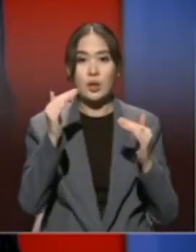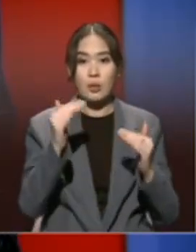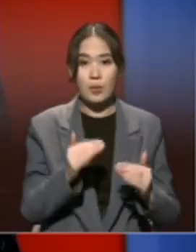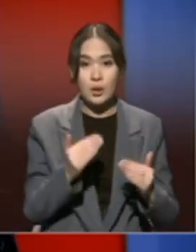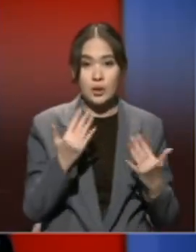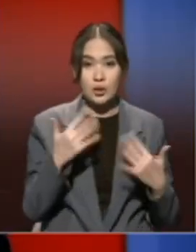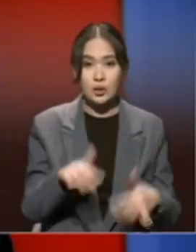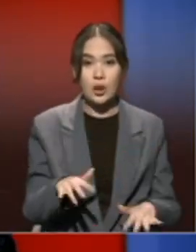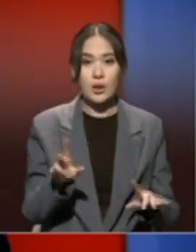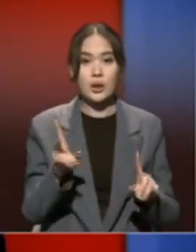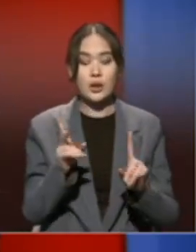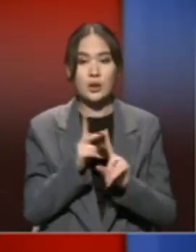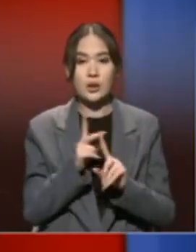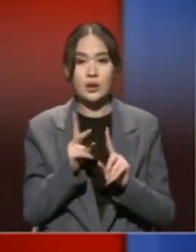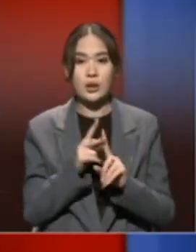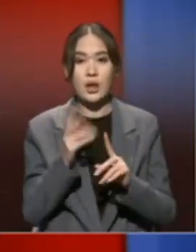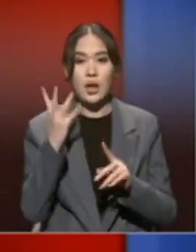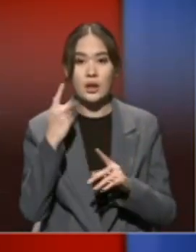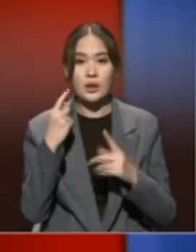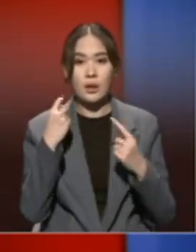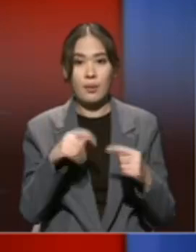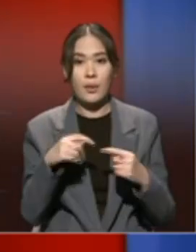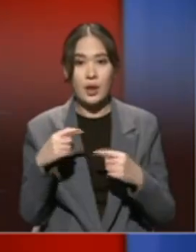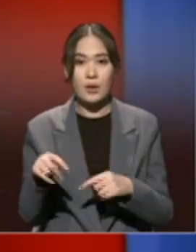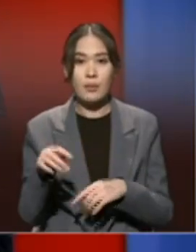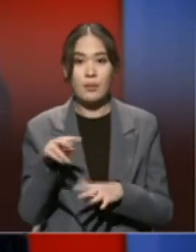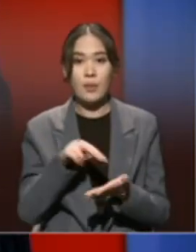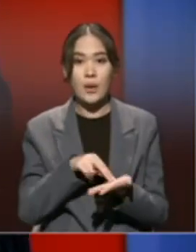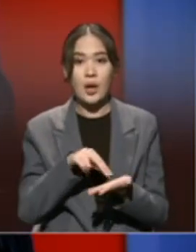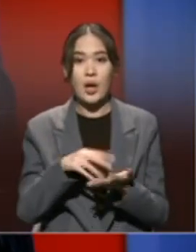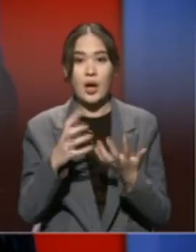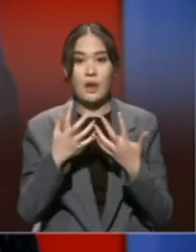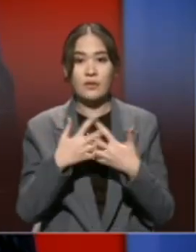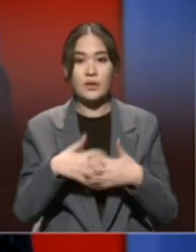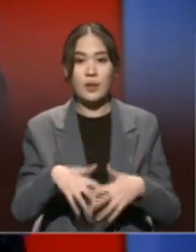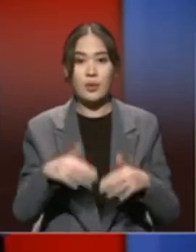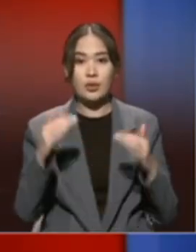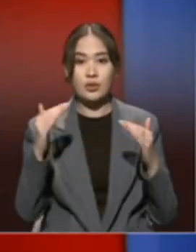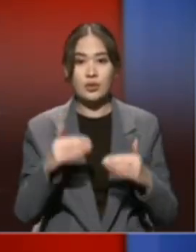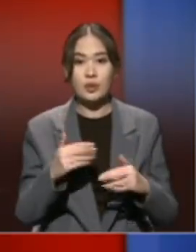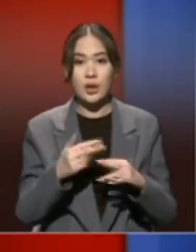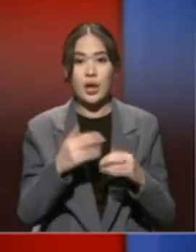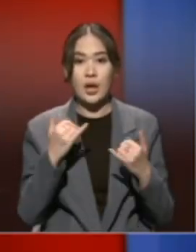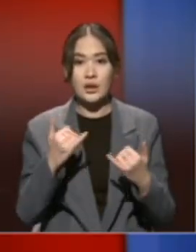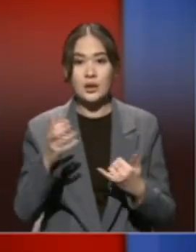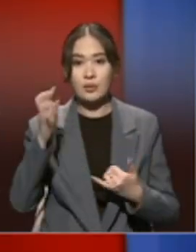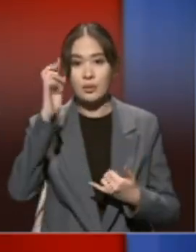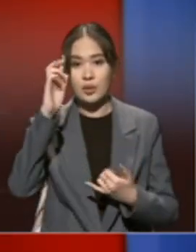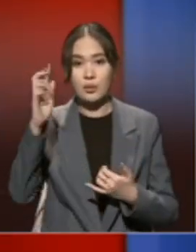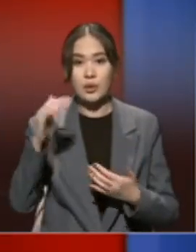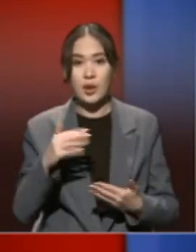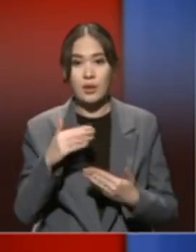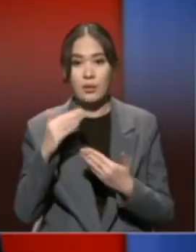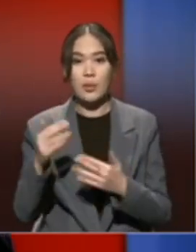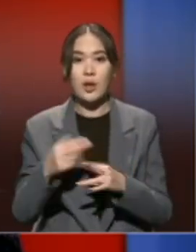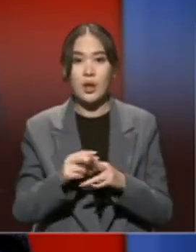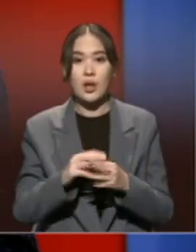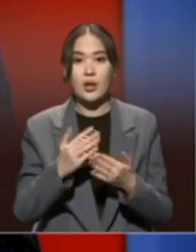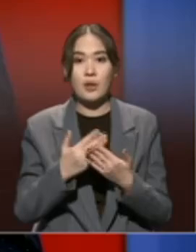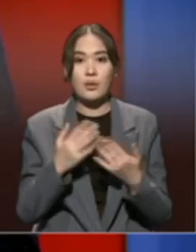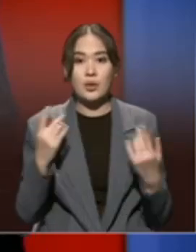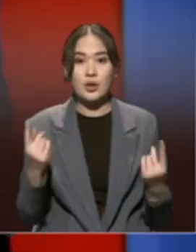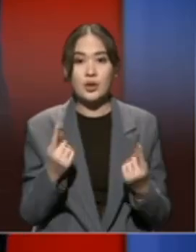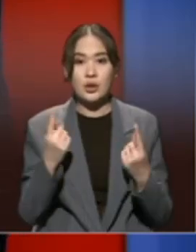Екіншіден тұрғын үйге нарыққа сатылып жатқан үйдің бағалары да автоматты түрде түседі. Өйткені қазіргі мынау мемлекет тарапынан бір қандай да бір